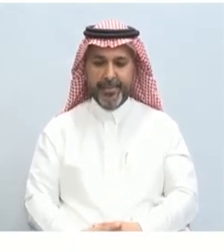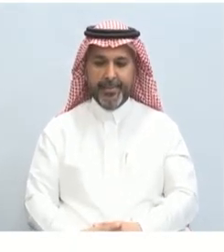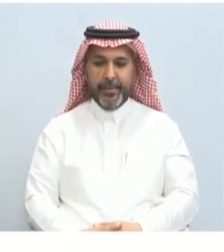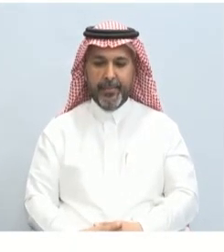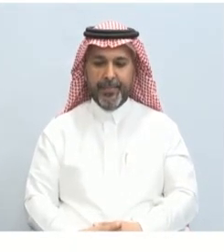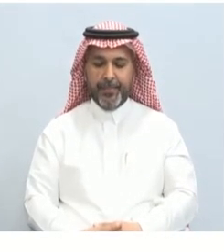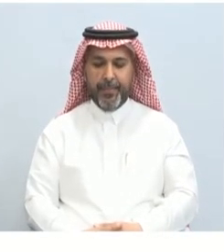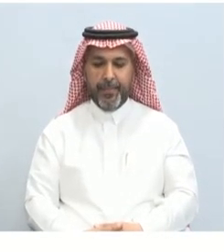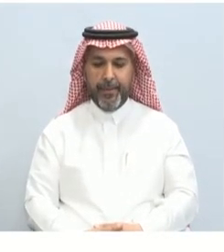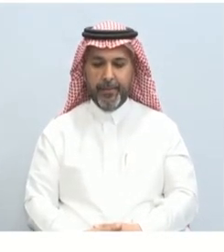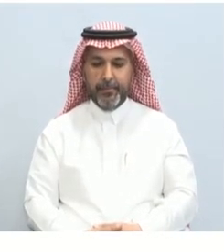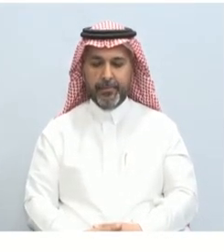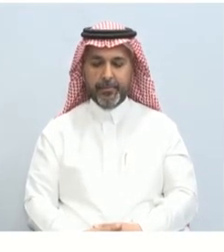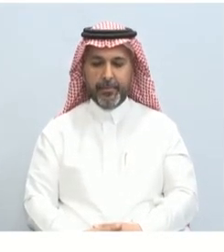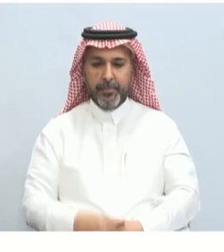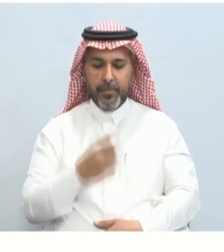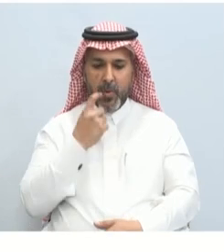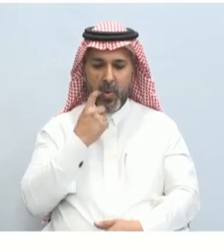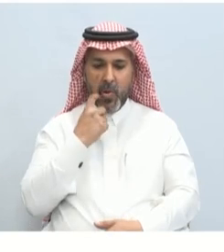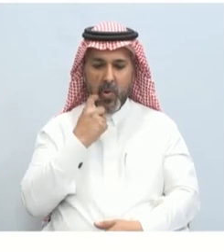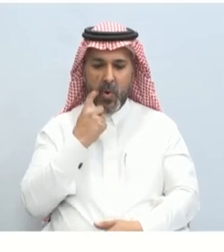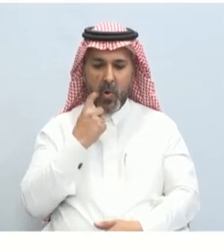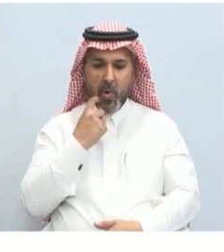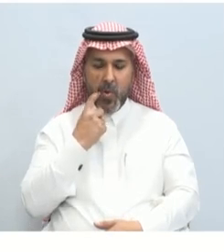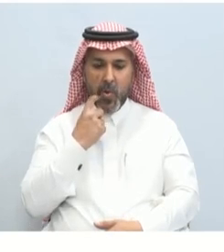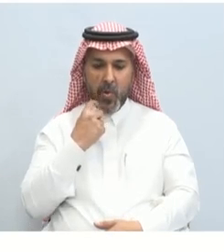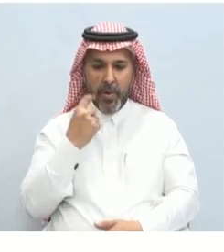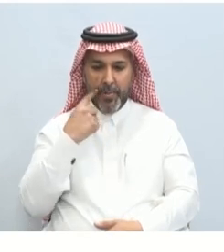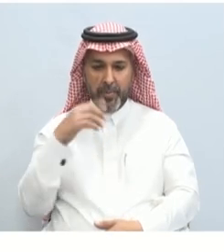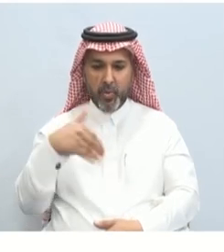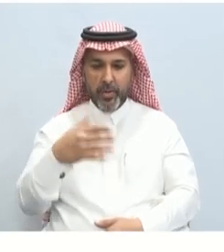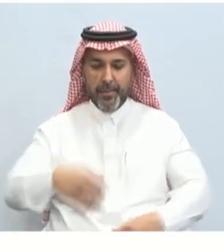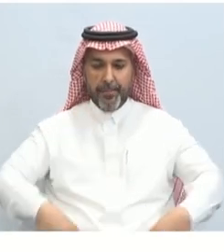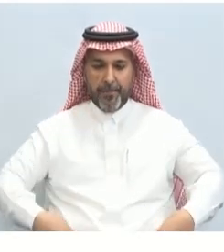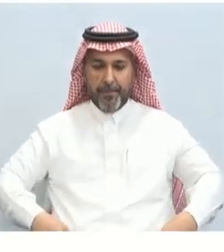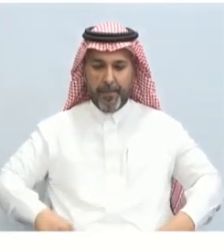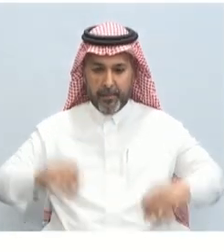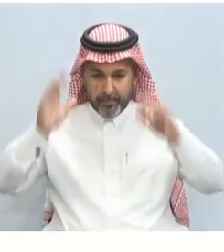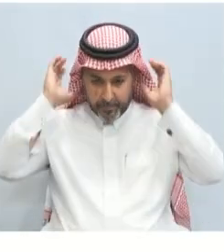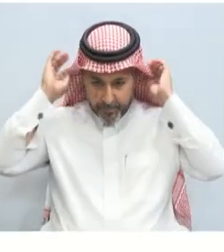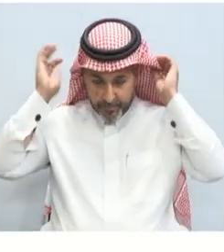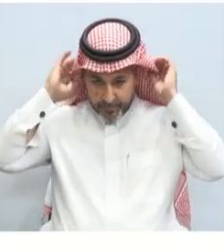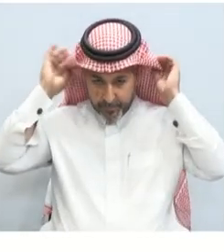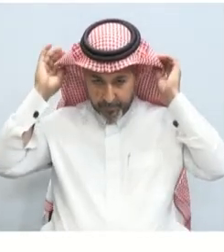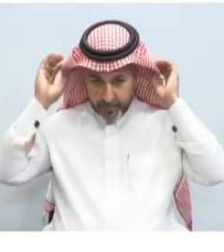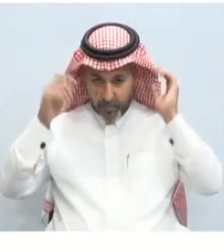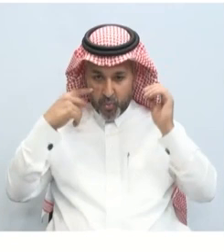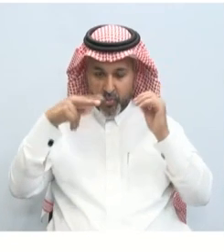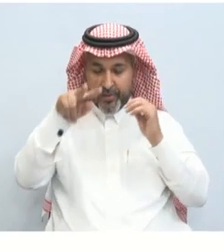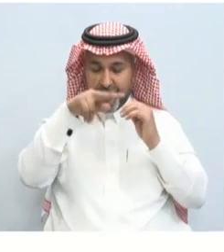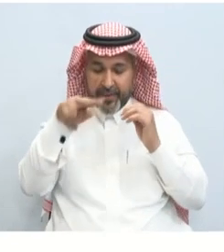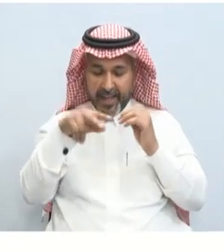احسنتم الان لدينا اتدرب نكمل السؤال الذي يليه اضع هذه العباره